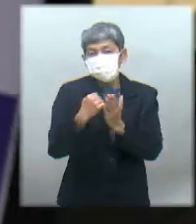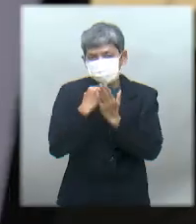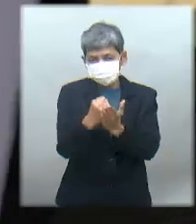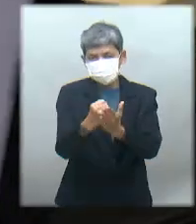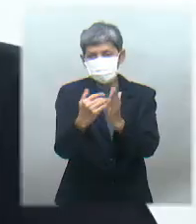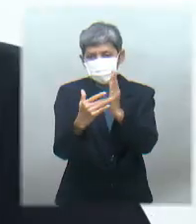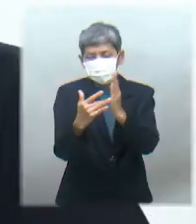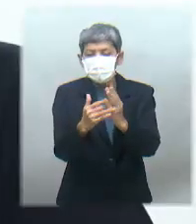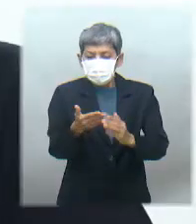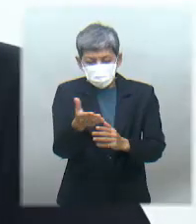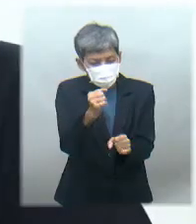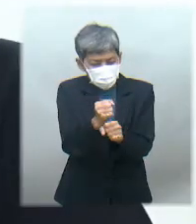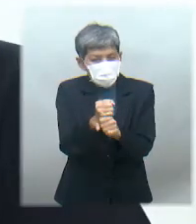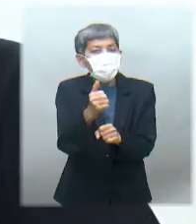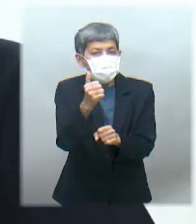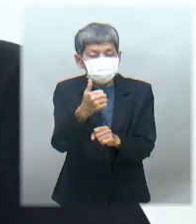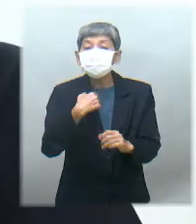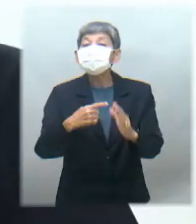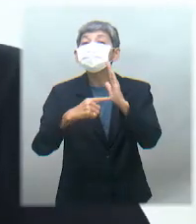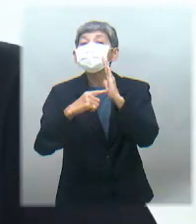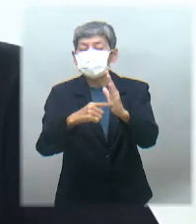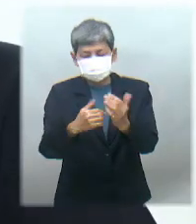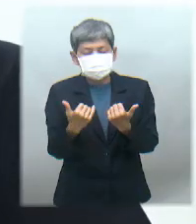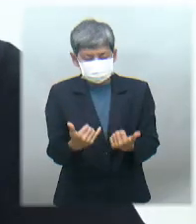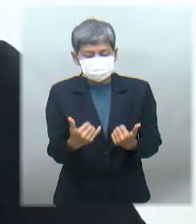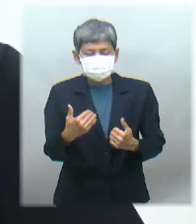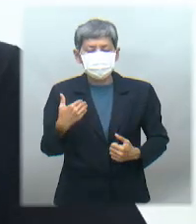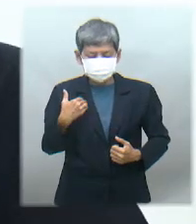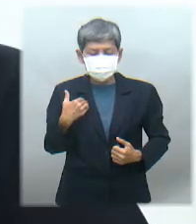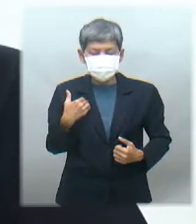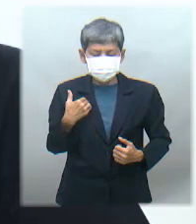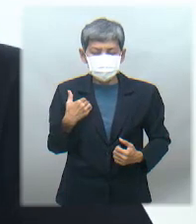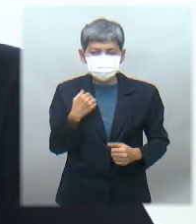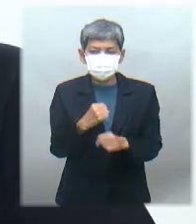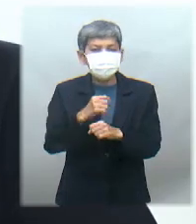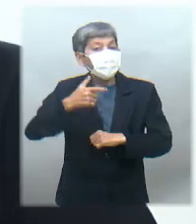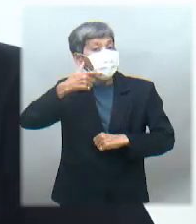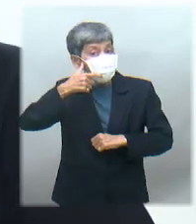้ Active Fun